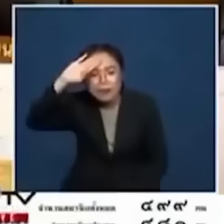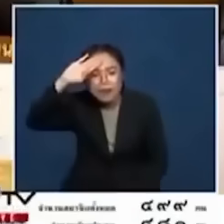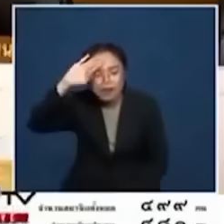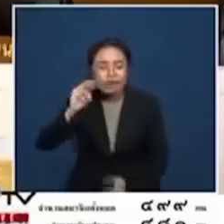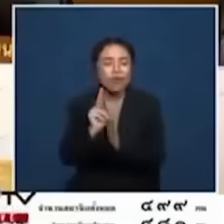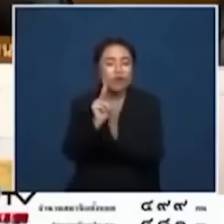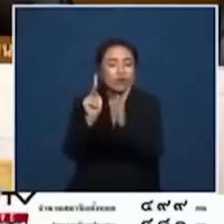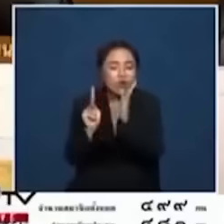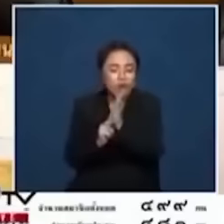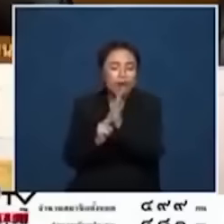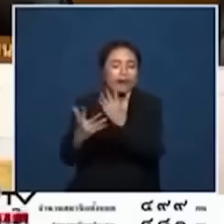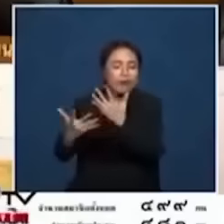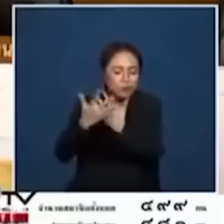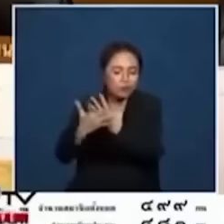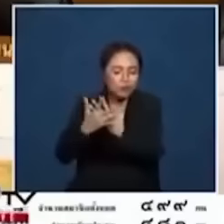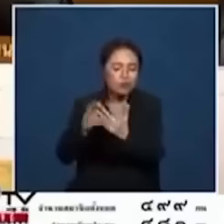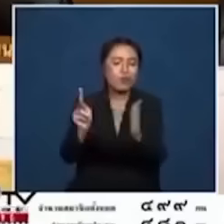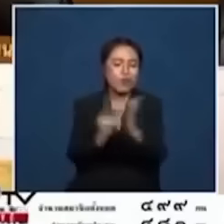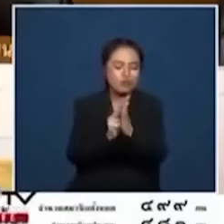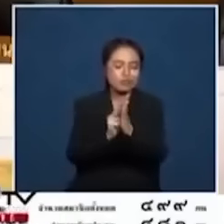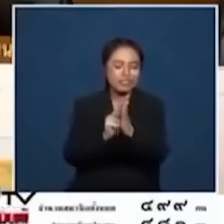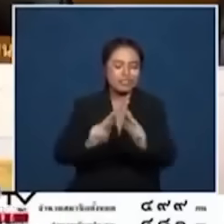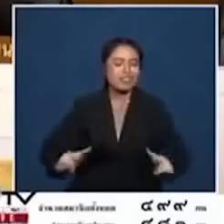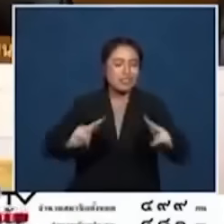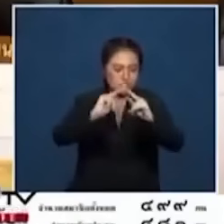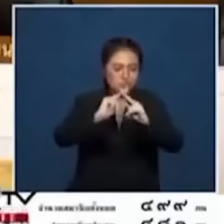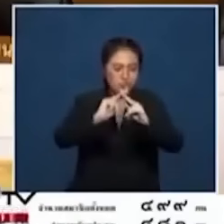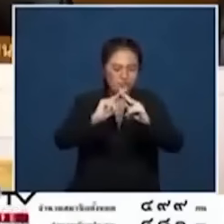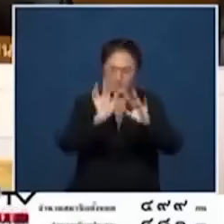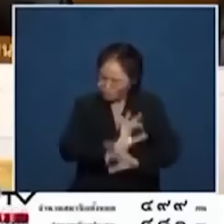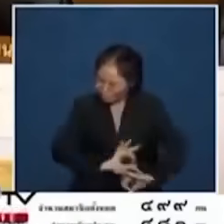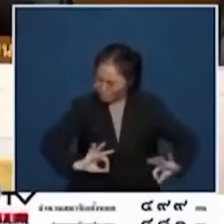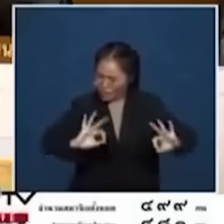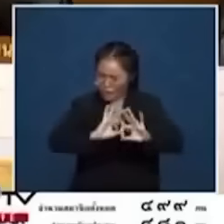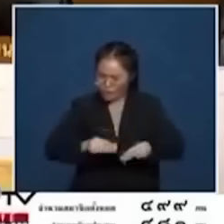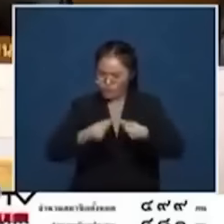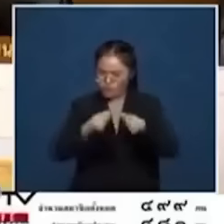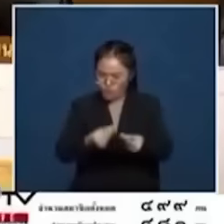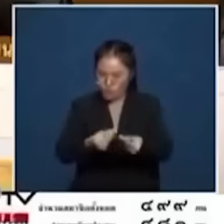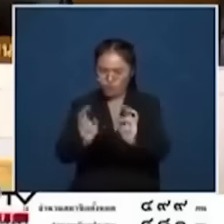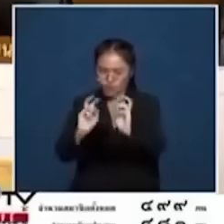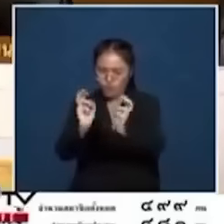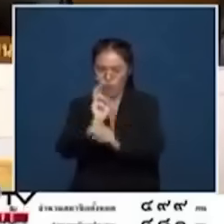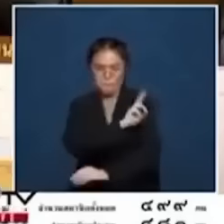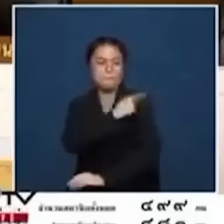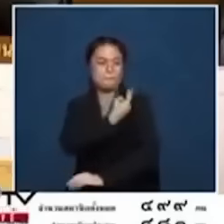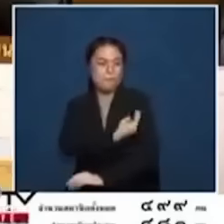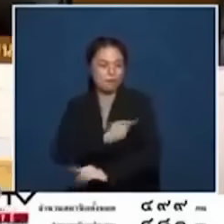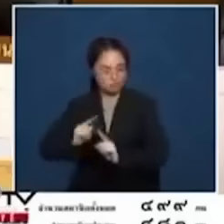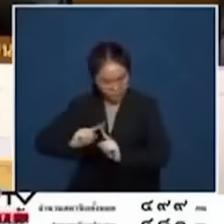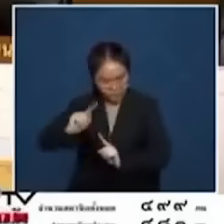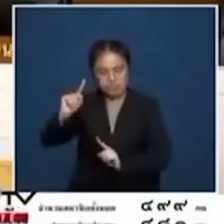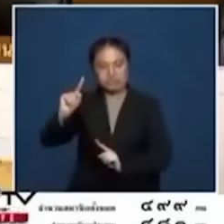ค่ะ เดี๋ยวกำลังจะมีการออกกฎกระทรวงที่ไม่ต้องถูกคุมขังอยู่ในเรือนจำแบบคนที่ศ